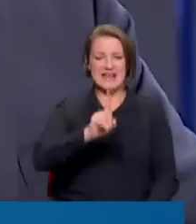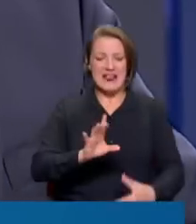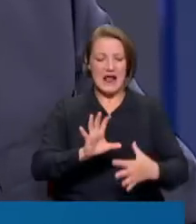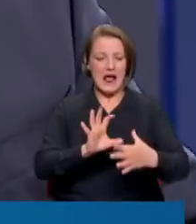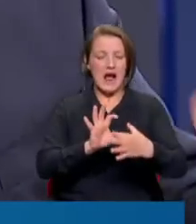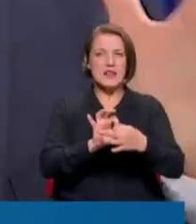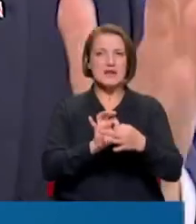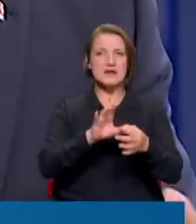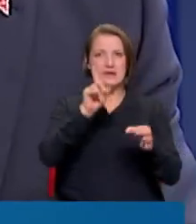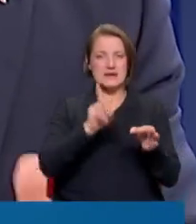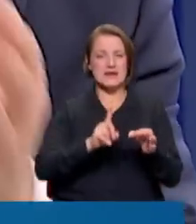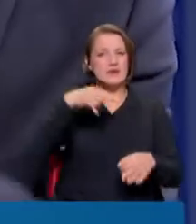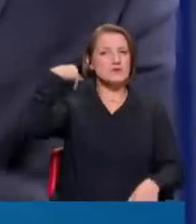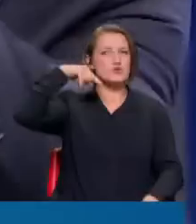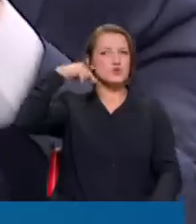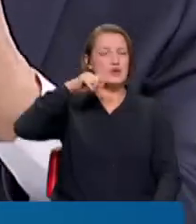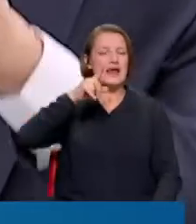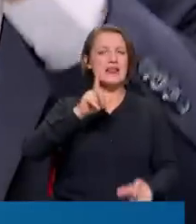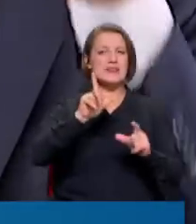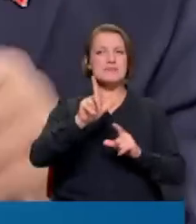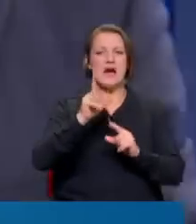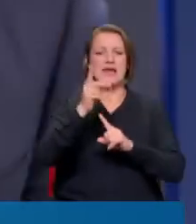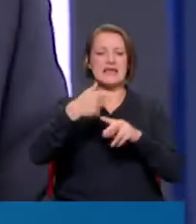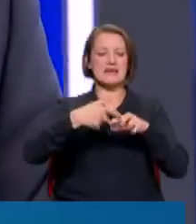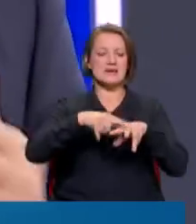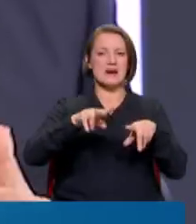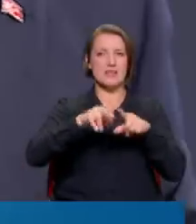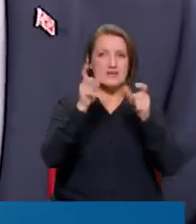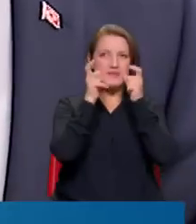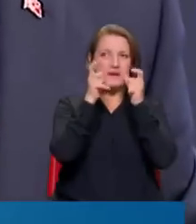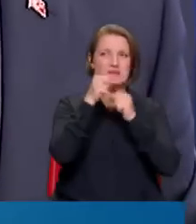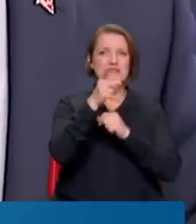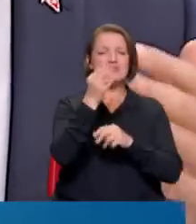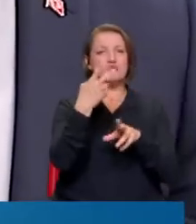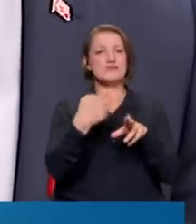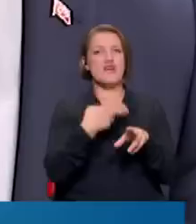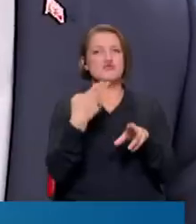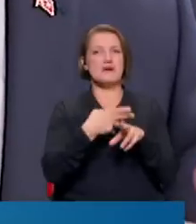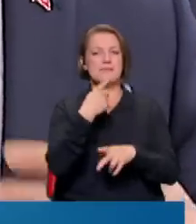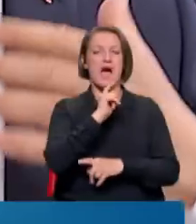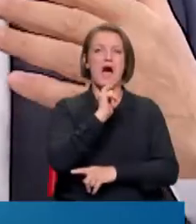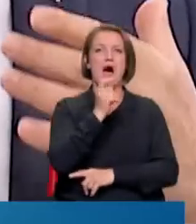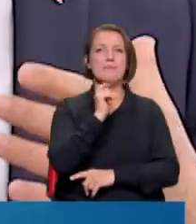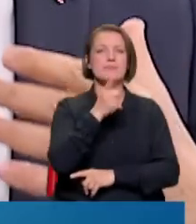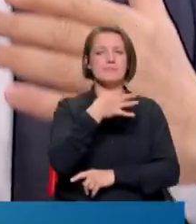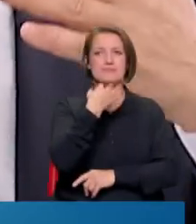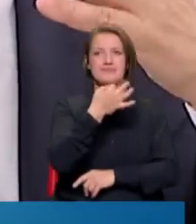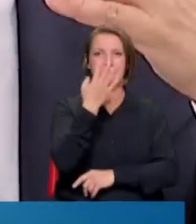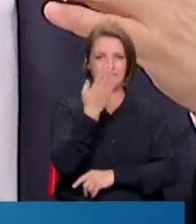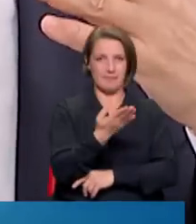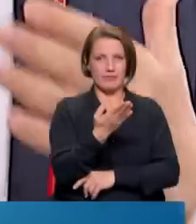çok önemliydi Suriye Libya ve Irak dikkat edin siz çok tecrübeli bir habercisinin